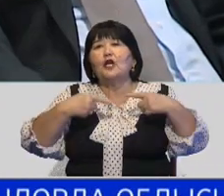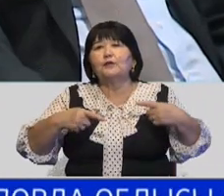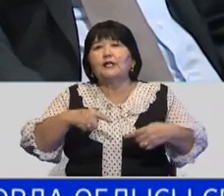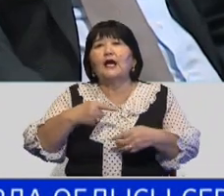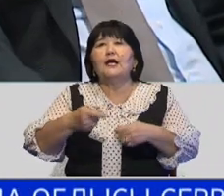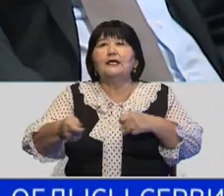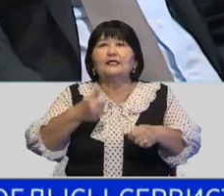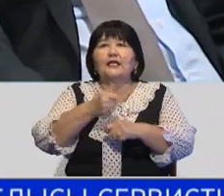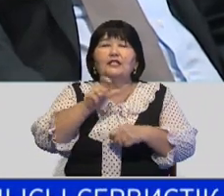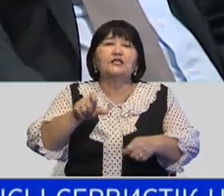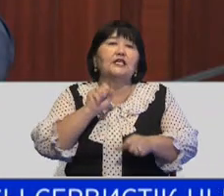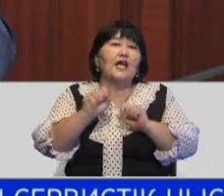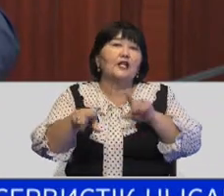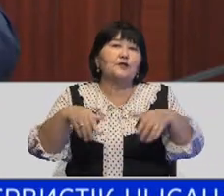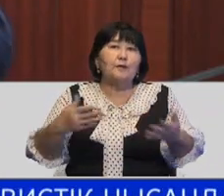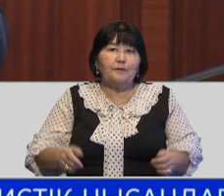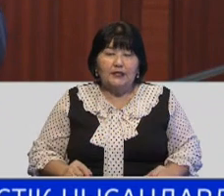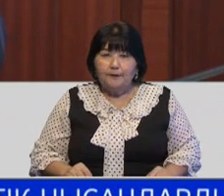сала жетекшілеріне тапсырма берді.